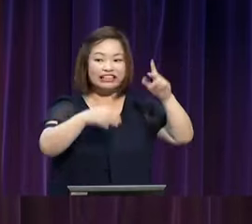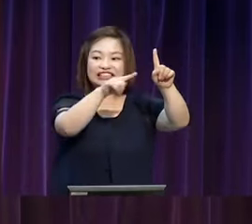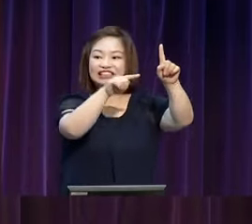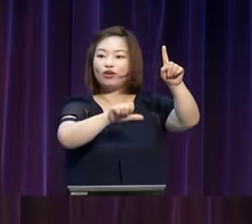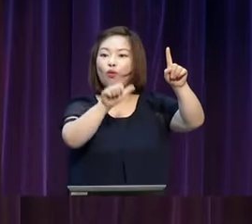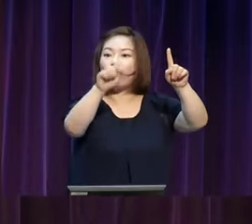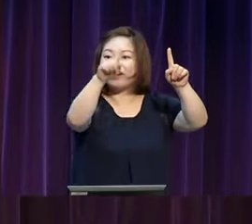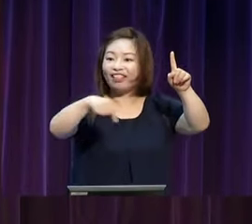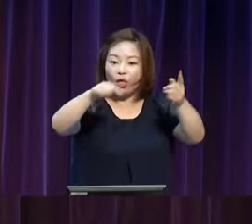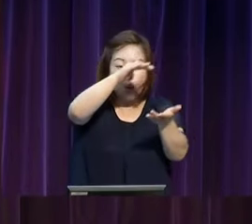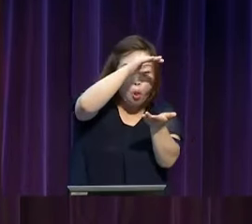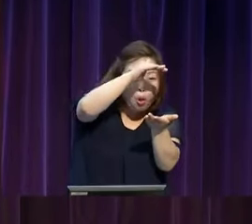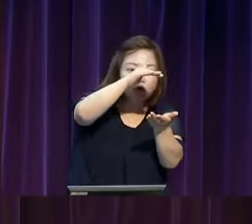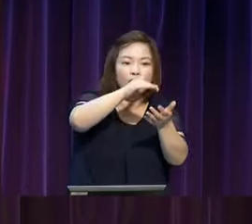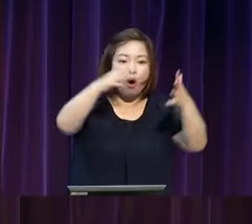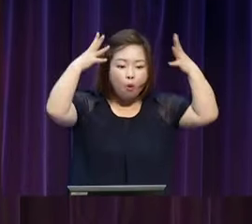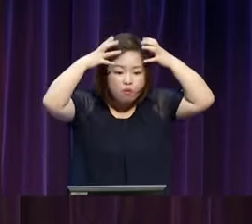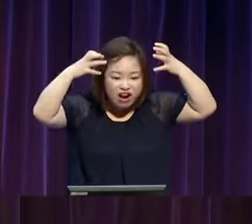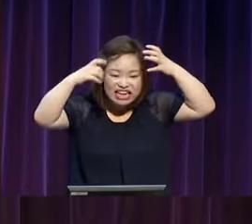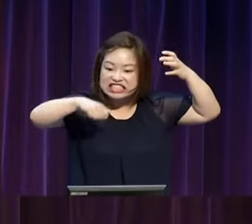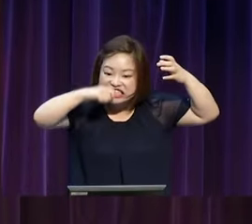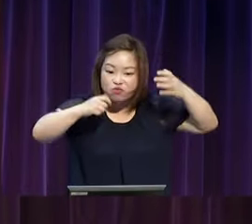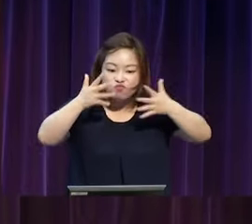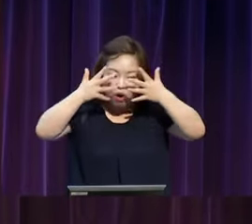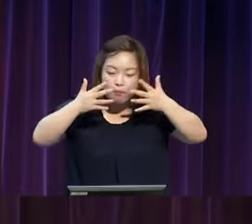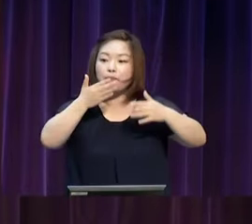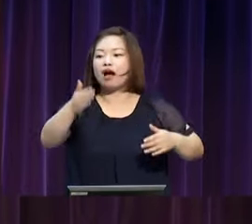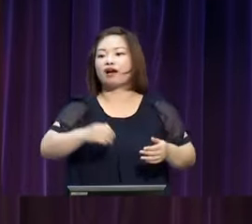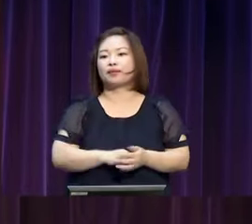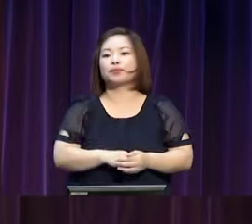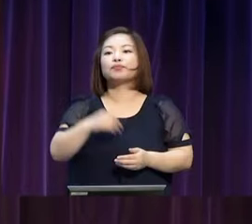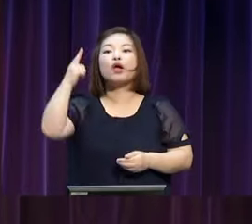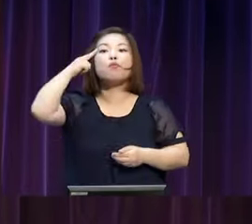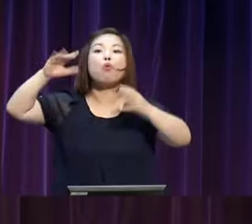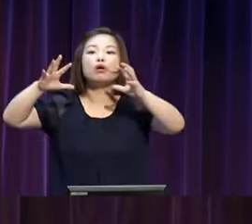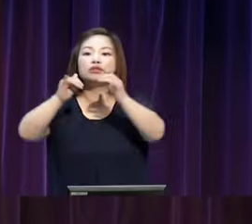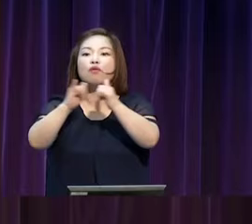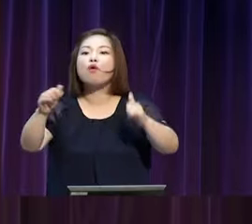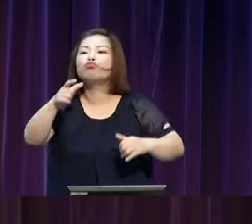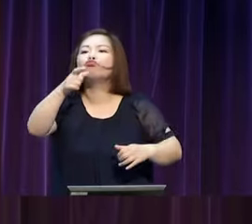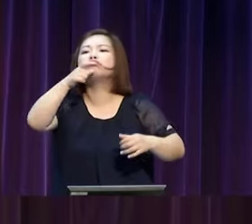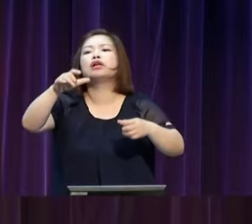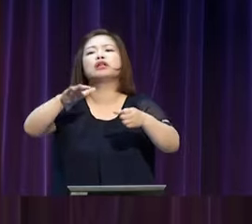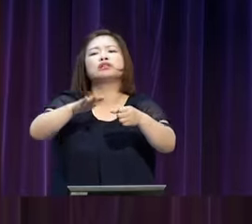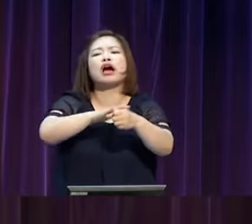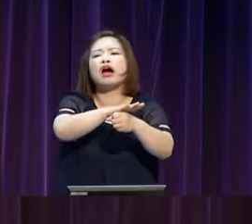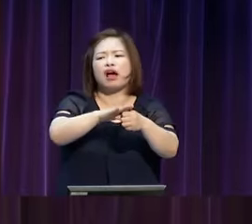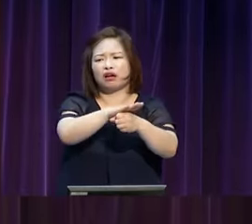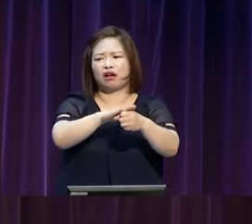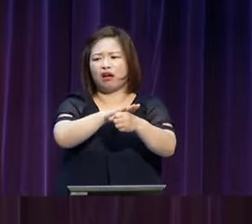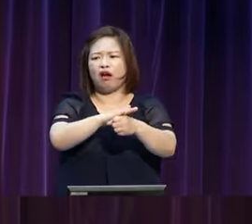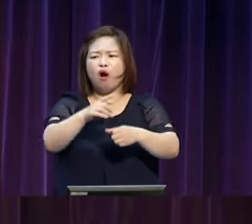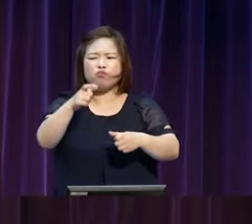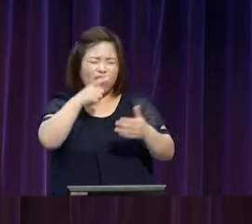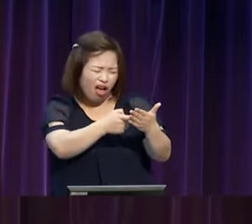가지고요. 예. 그러니까 몽골 사람들은요, 물에 대한 애착이 굉장히